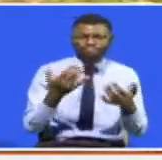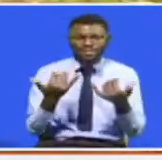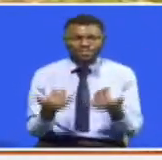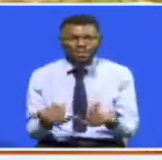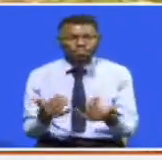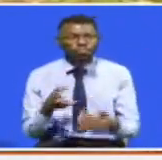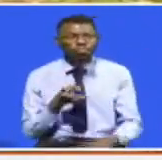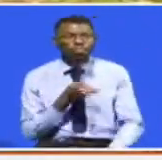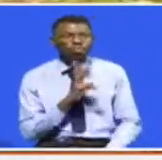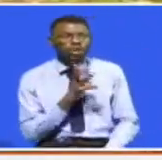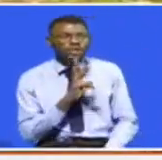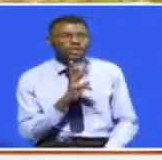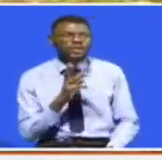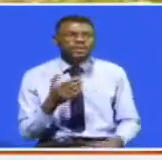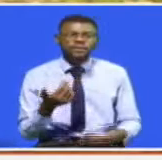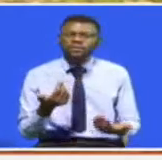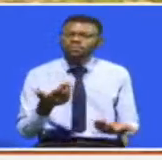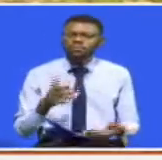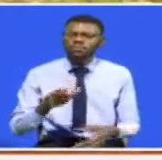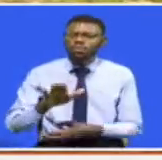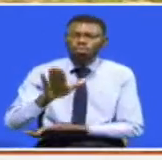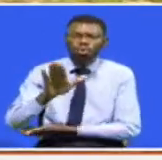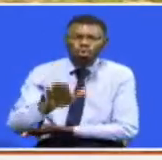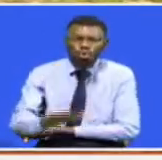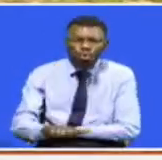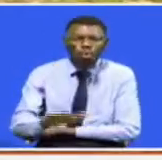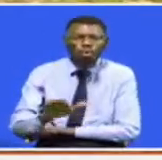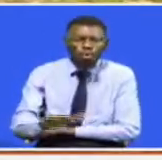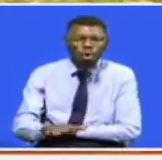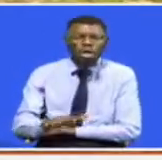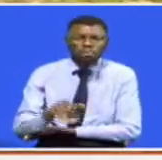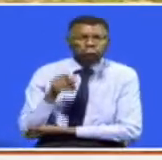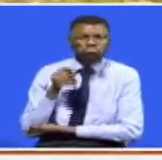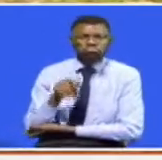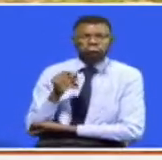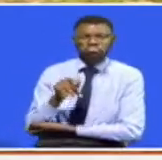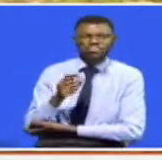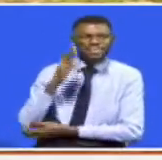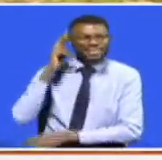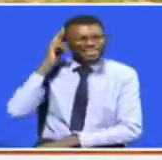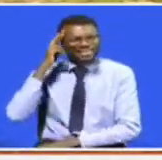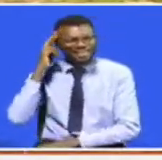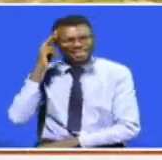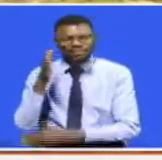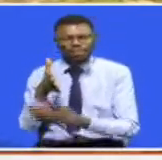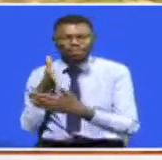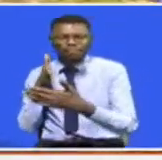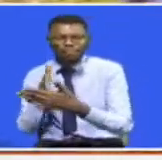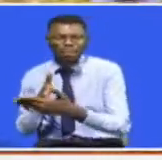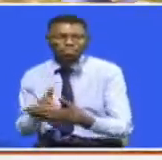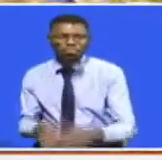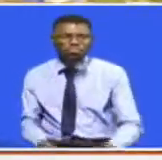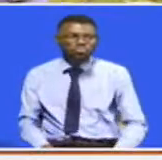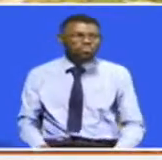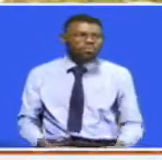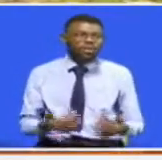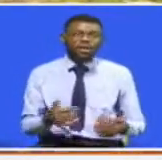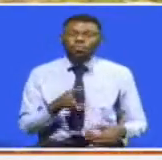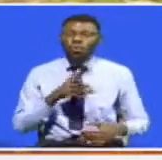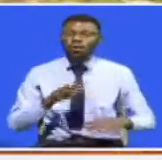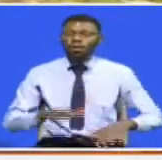because the waterway has been blocked. That is one of the main reasons of blockage and causing flooding at